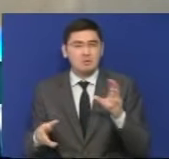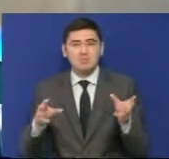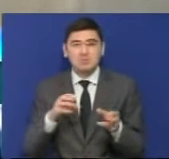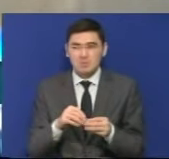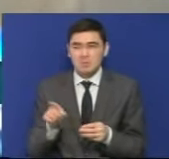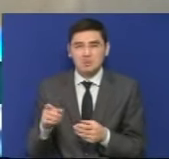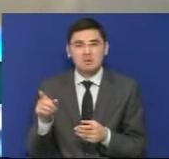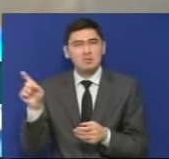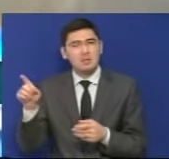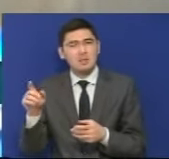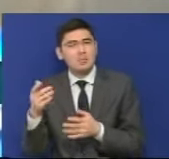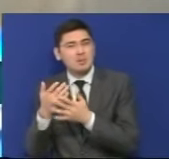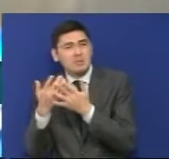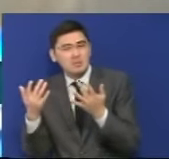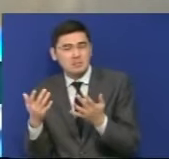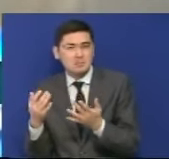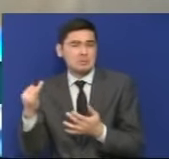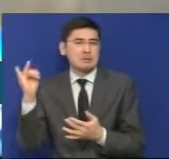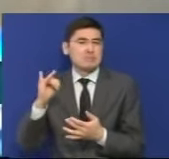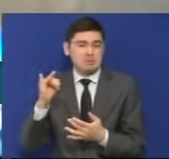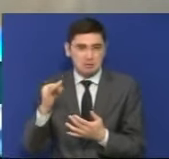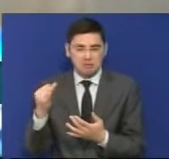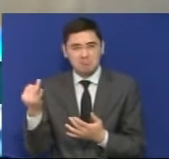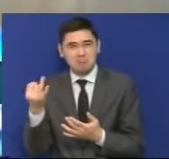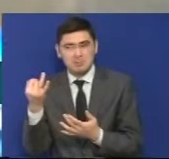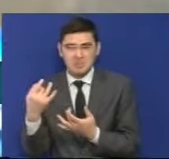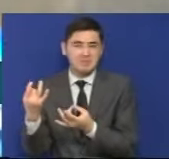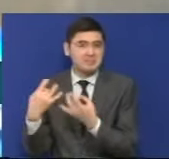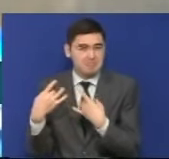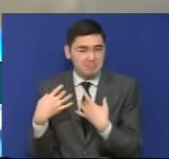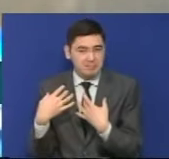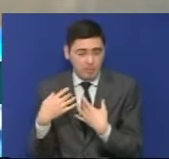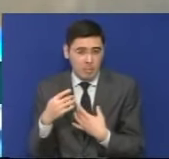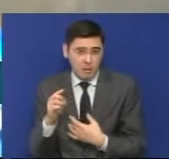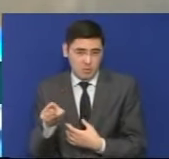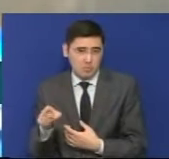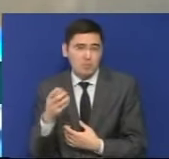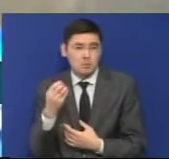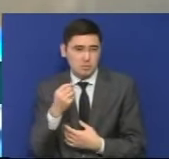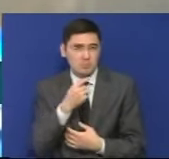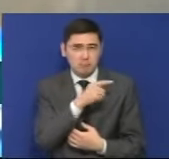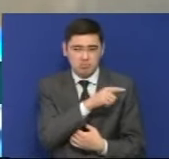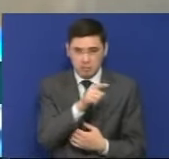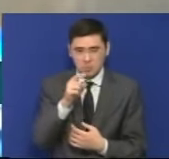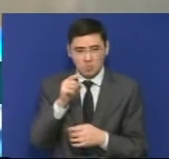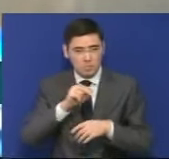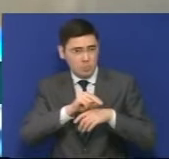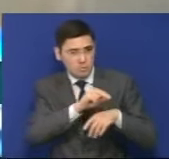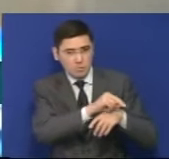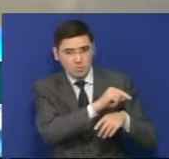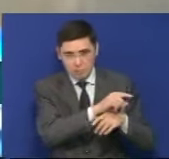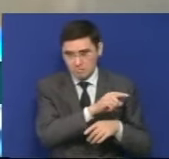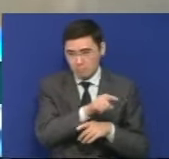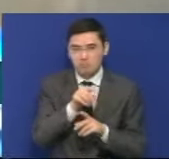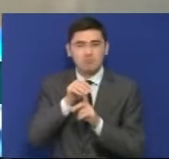он нам рассказывает о различных странах, нам очень интересно. Мы верим, что у Булата ага будет много хороших учеников. Очень надеемся, что,